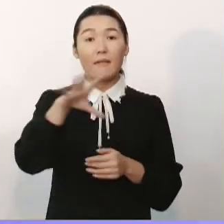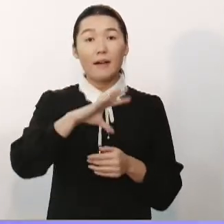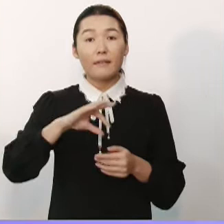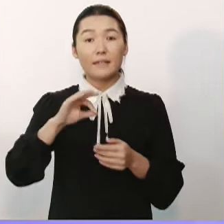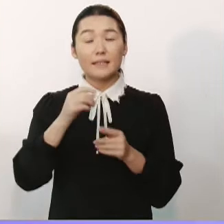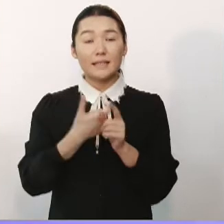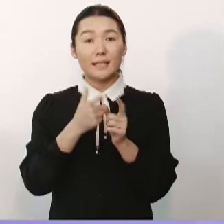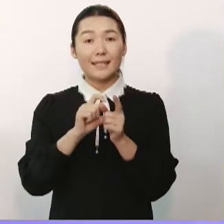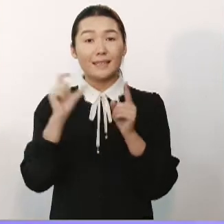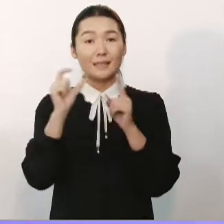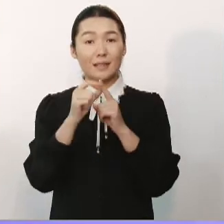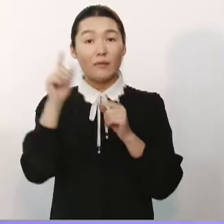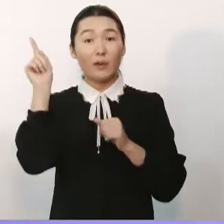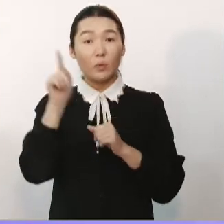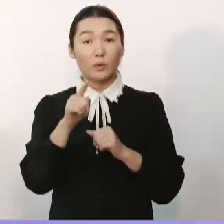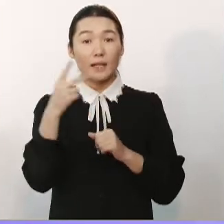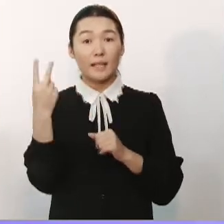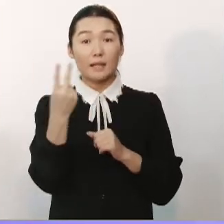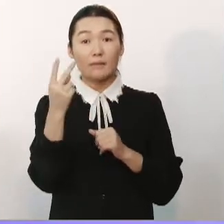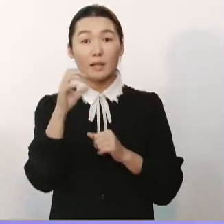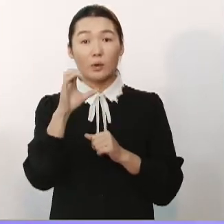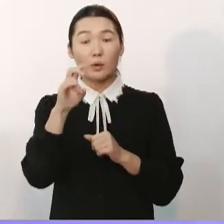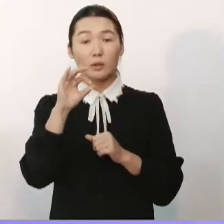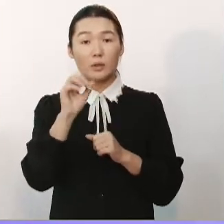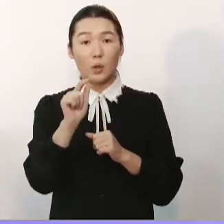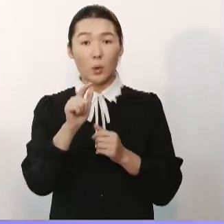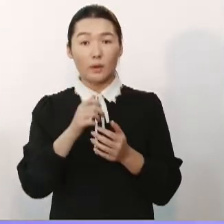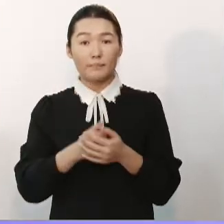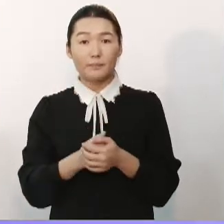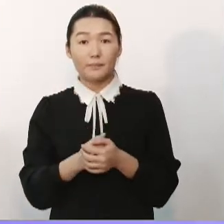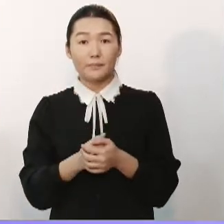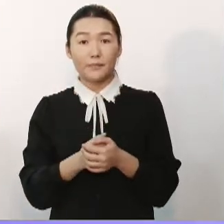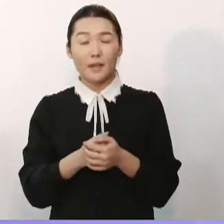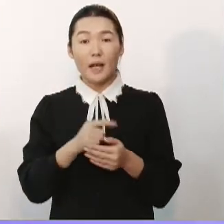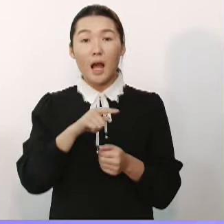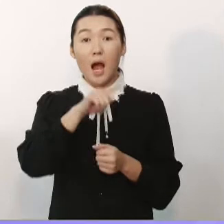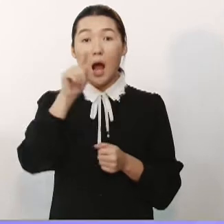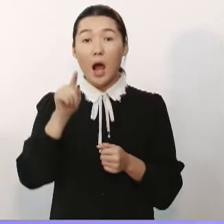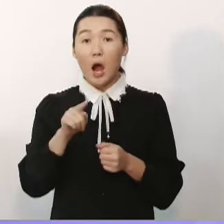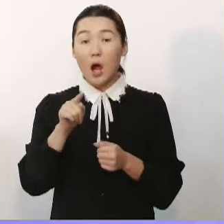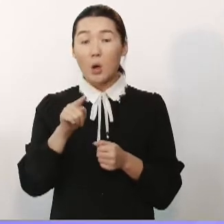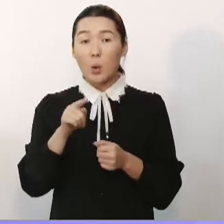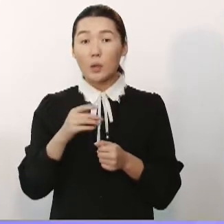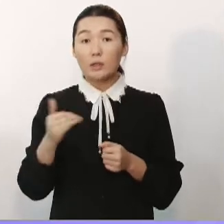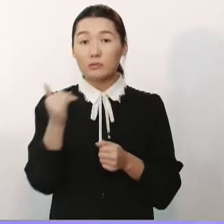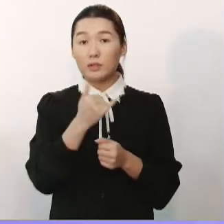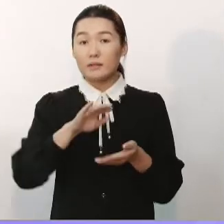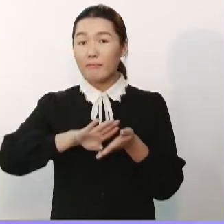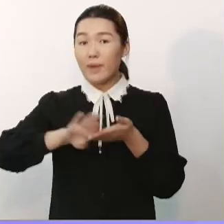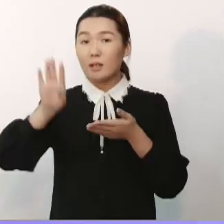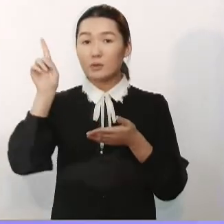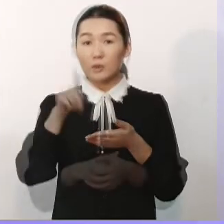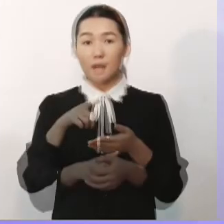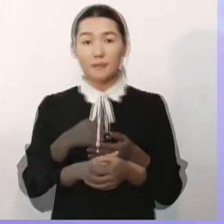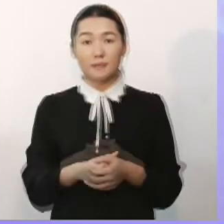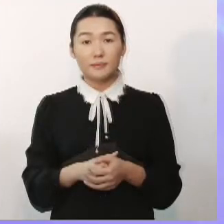словах ударение падает на второй слог. А корень, значит, у нас безударный.